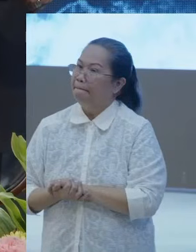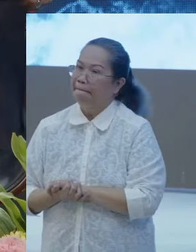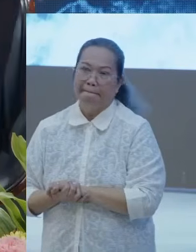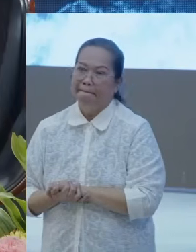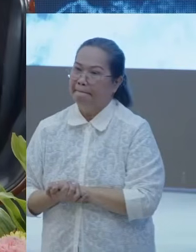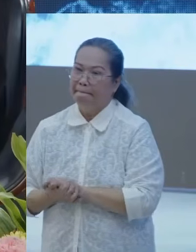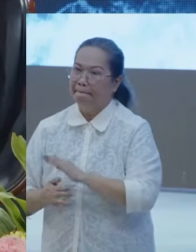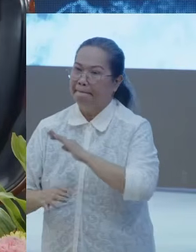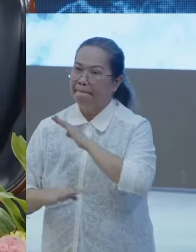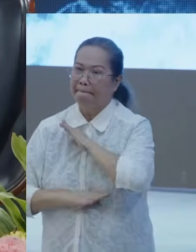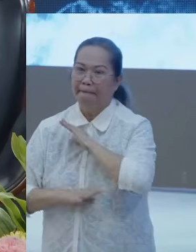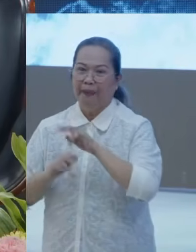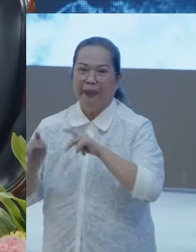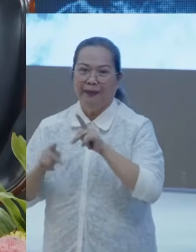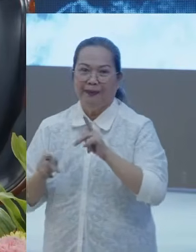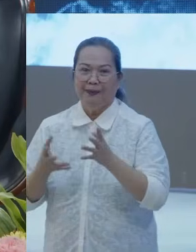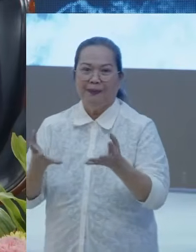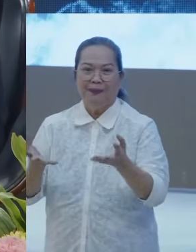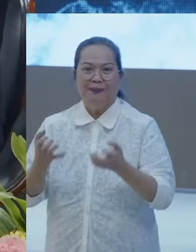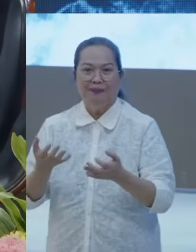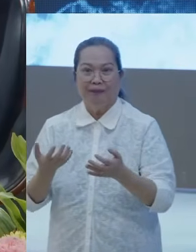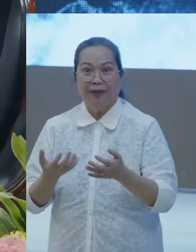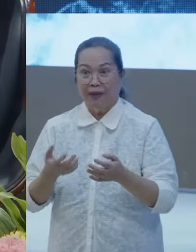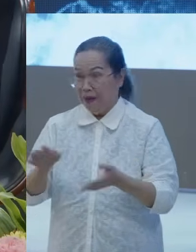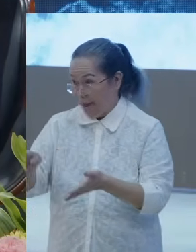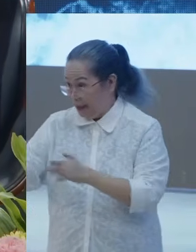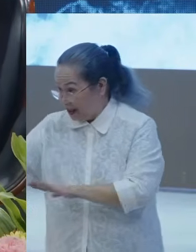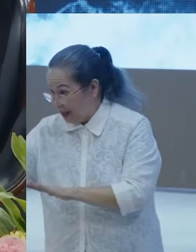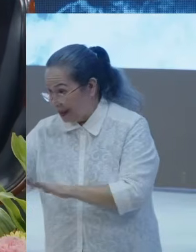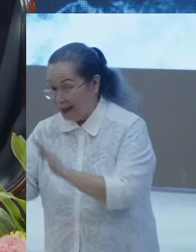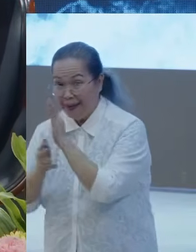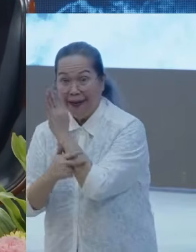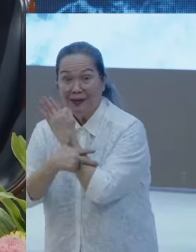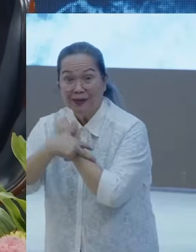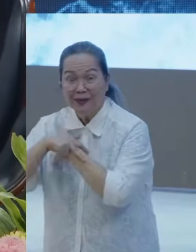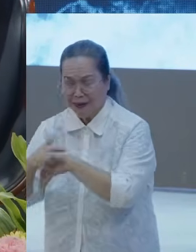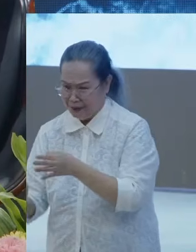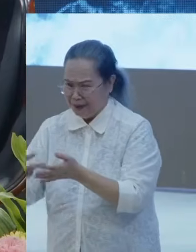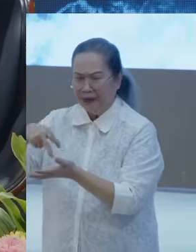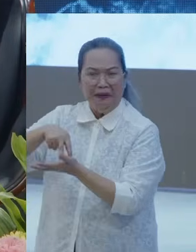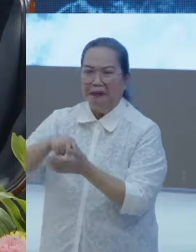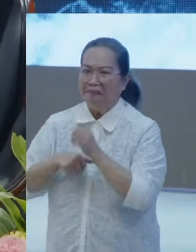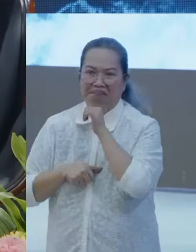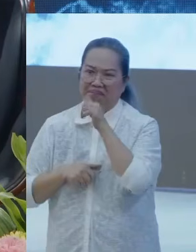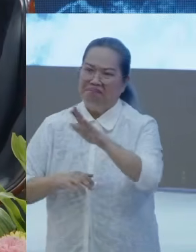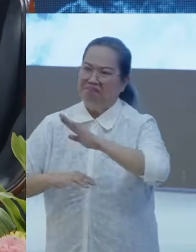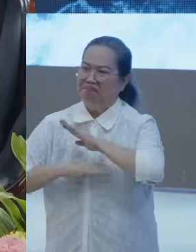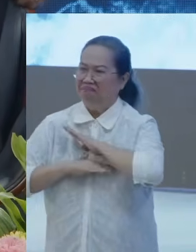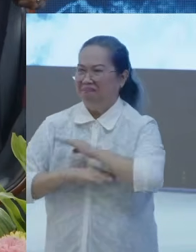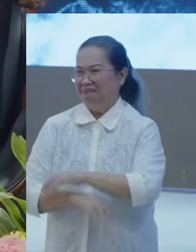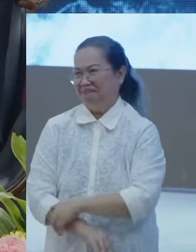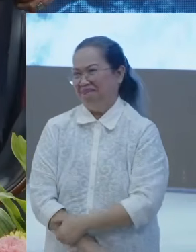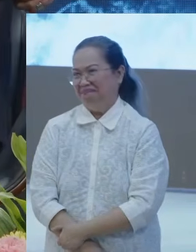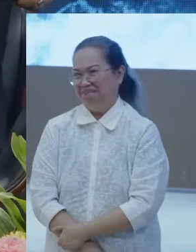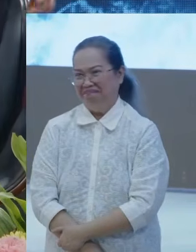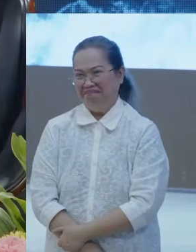kontento doon, nagbuhay siya ng patay na. Hindi sila nakontento doon. Sabi